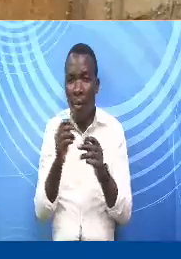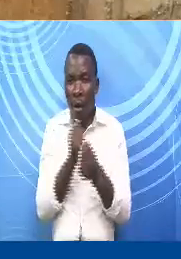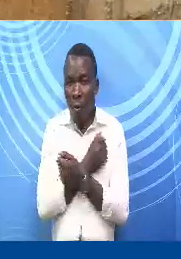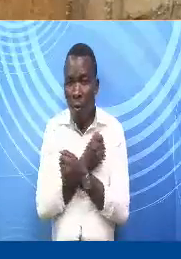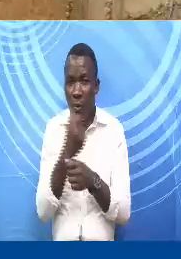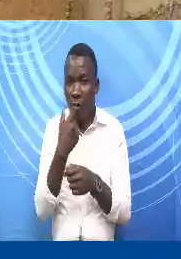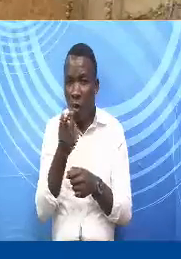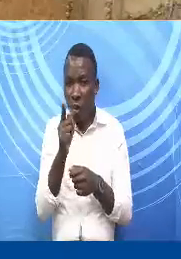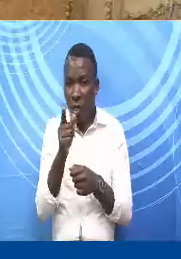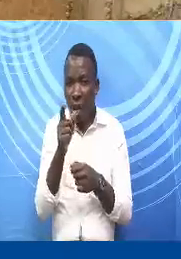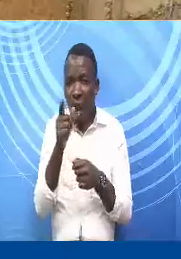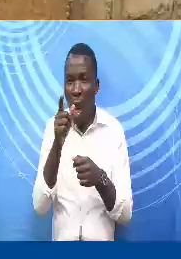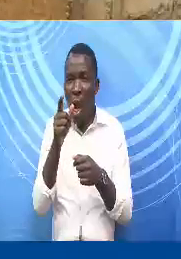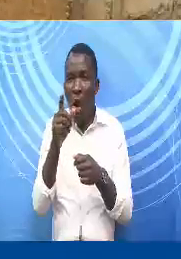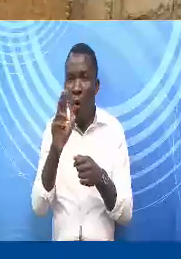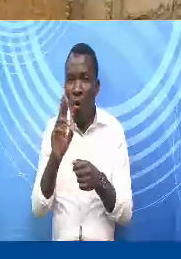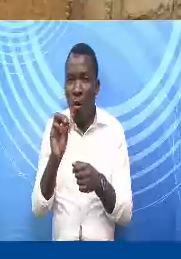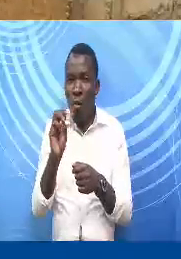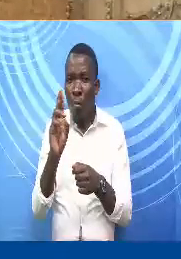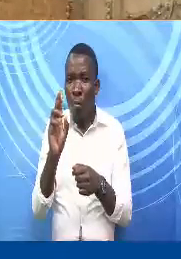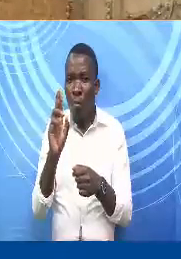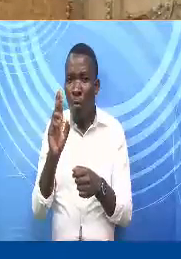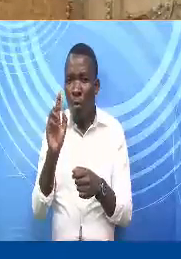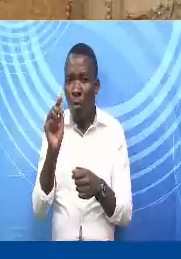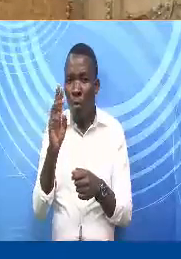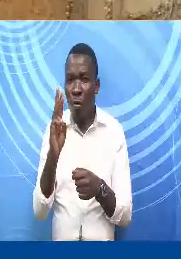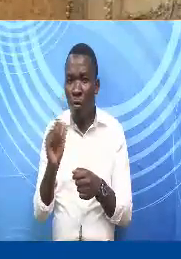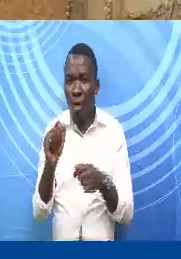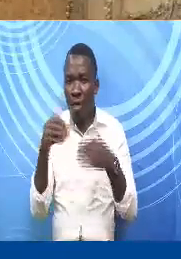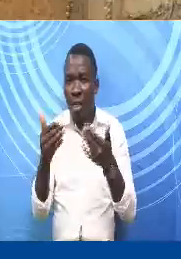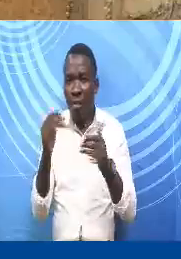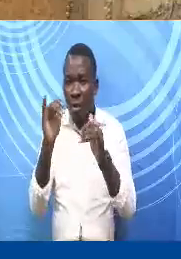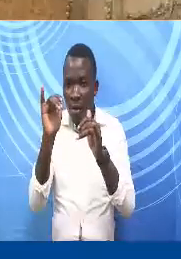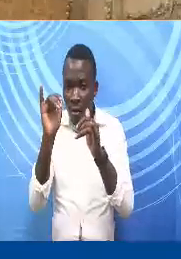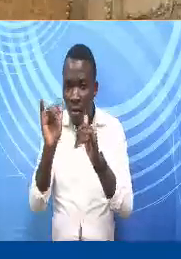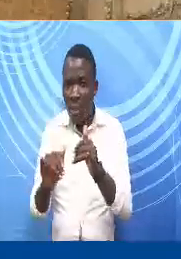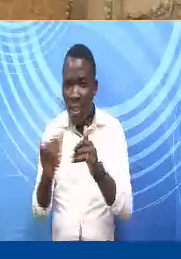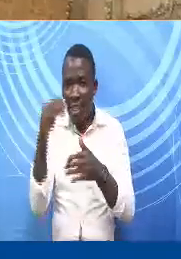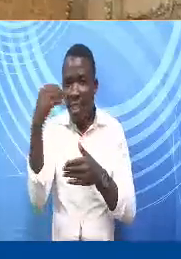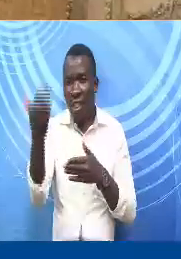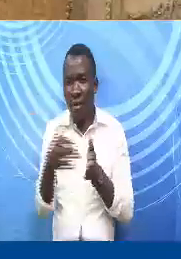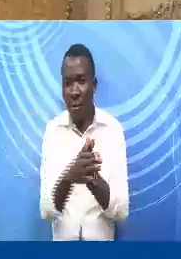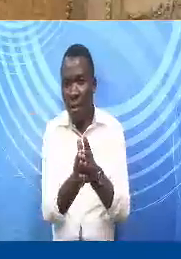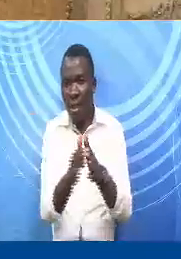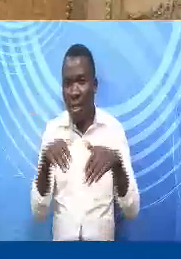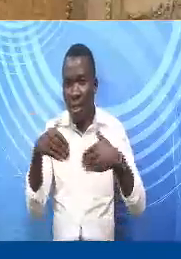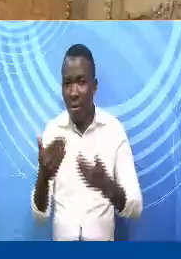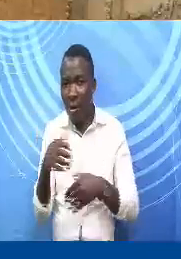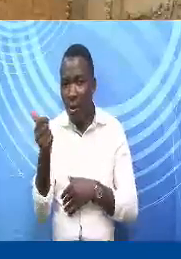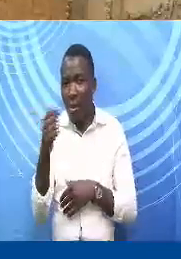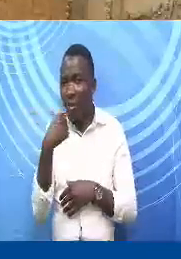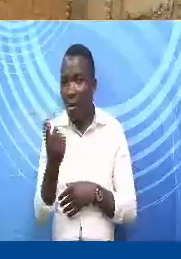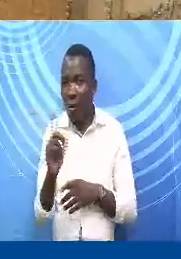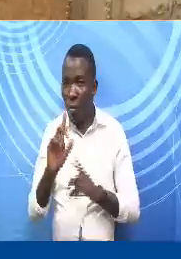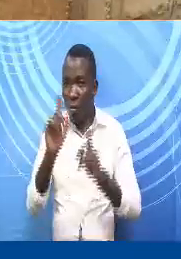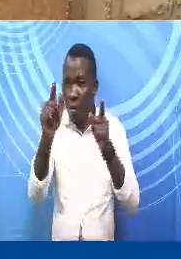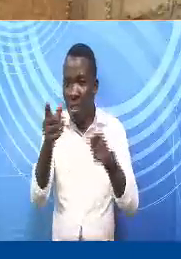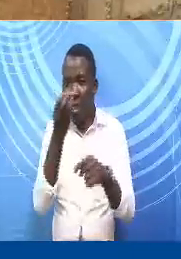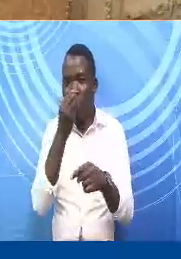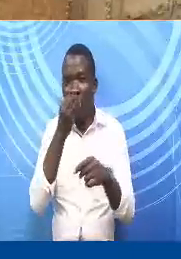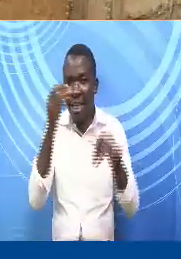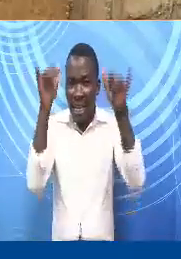mu mateka aradukiranye urabivuga rwose hari n'uwavuze ngo reka tujye kurya inka yo mu batwa yapfuye urumva ibyo birere